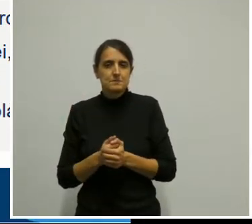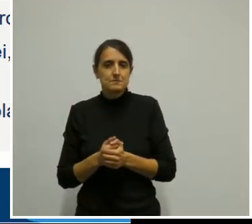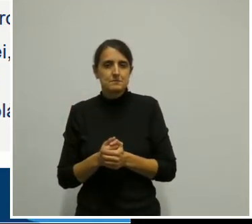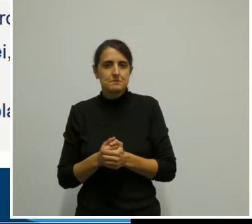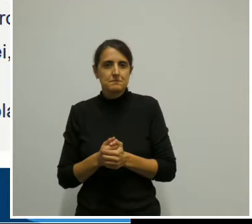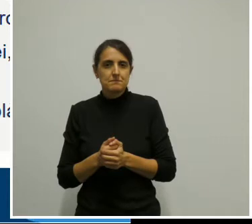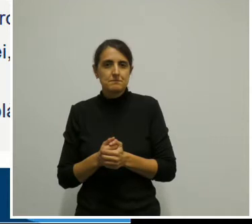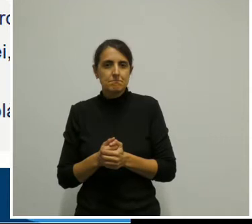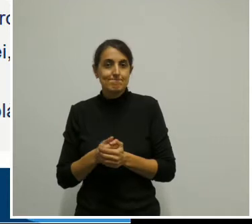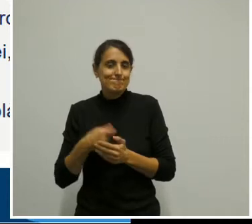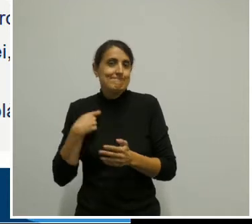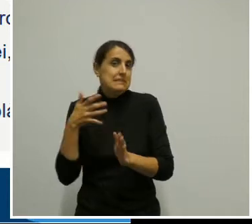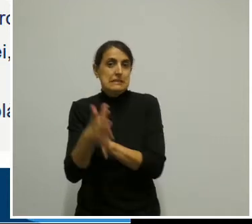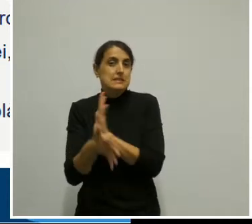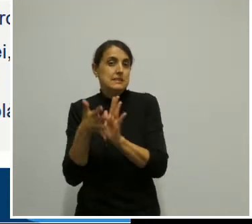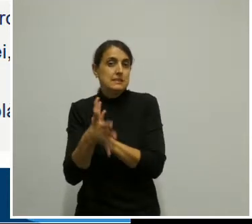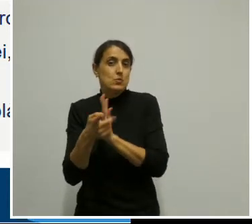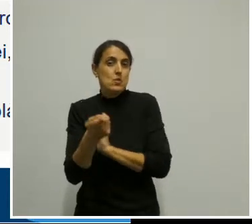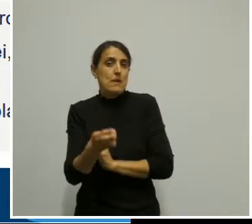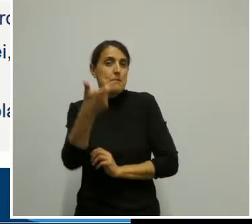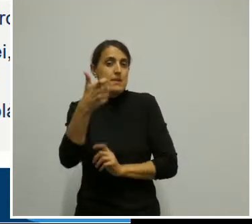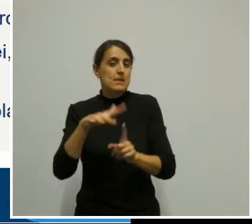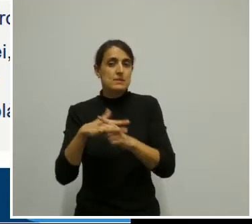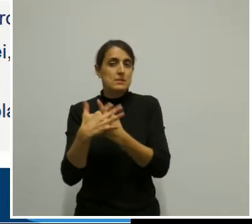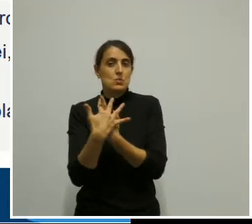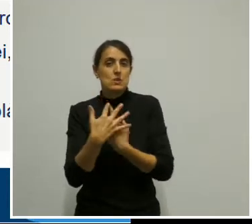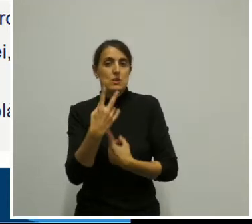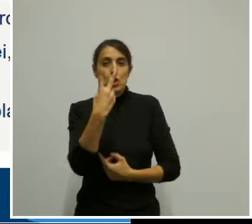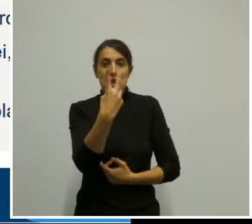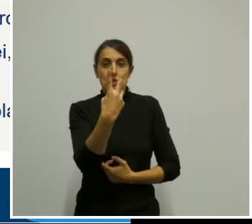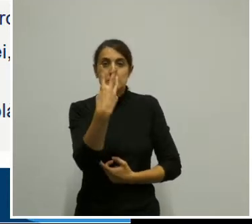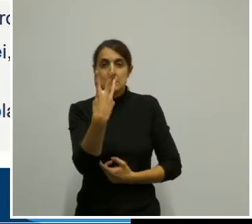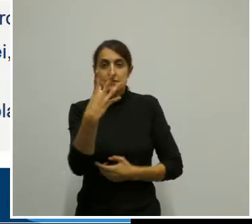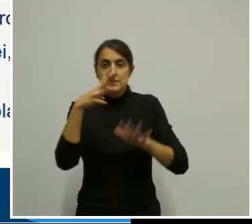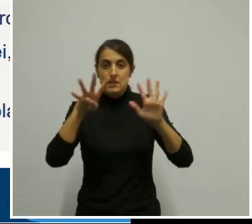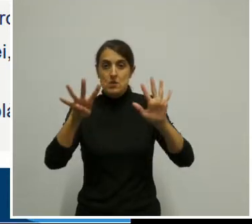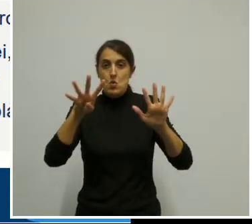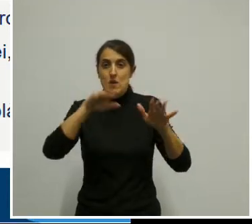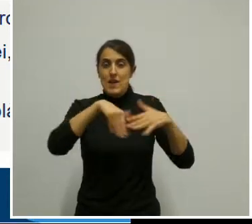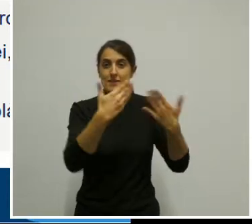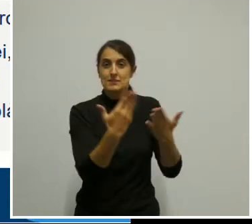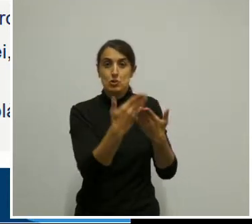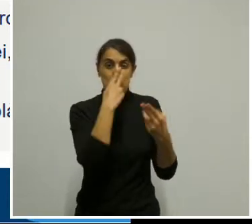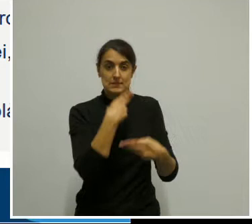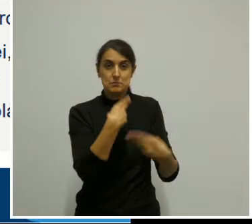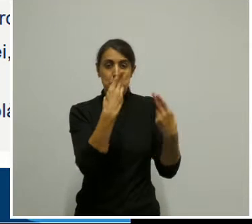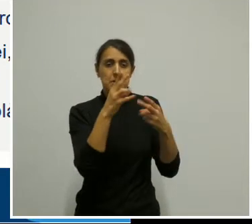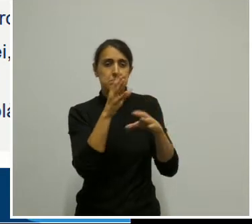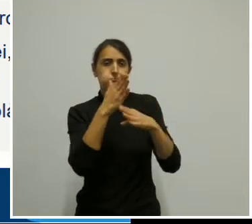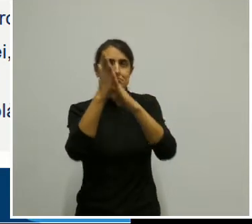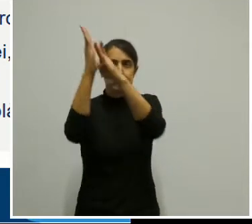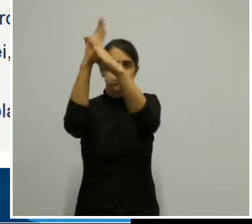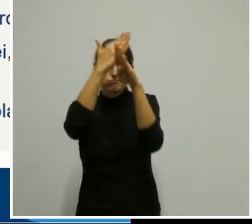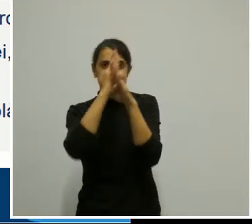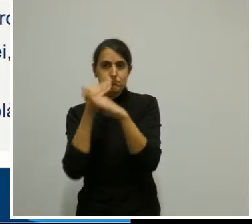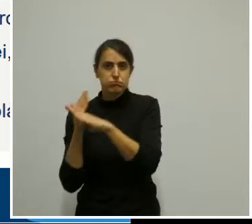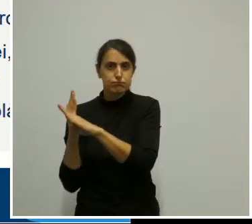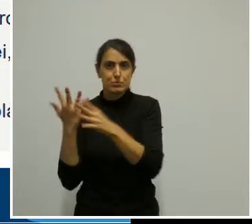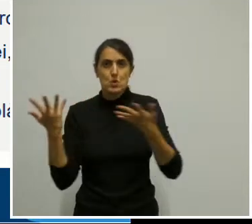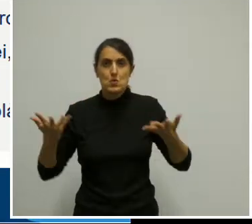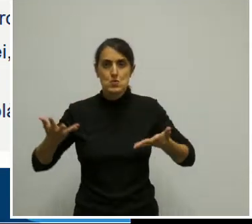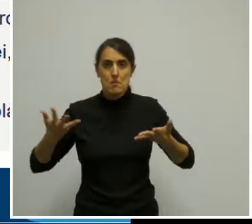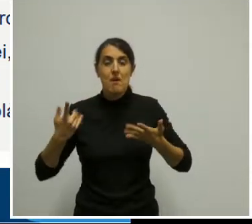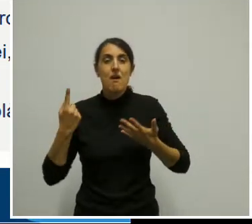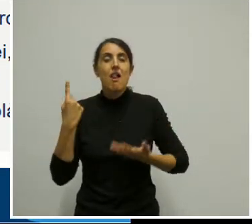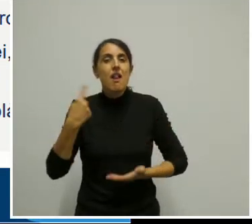Per explicar una miqueta com està, hi ha 239 centres públics i com estan repartits. Ara hi ha